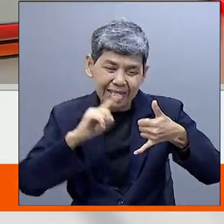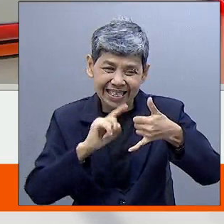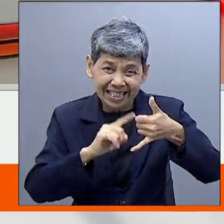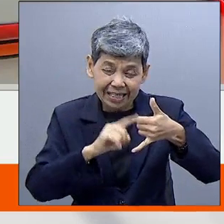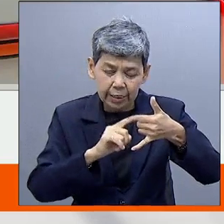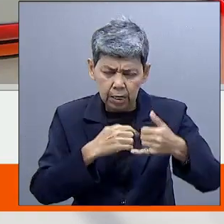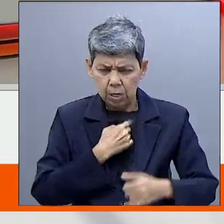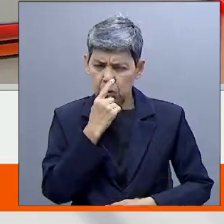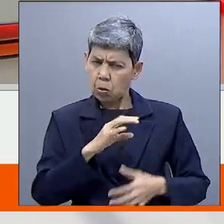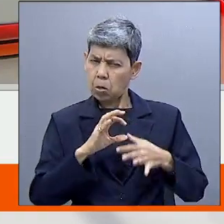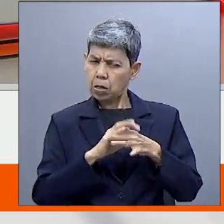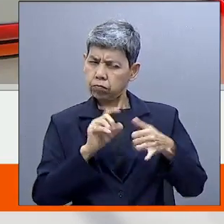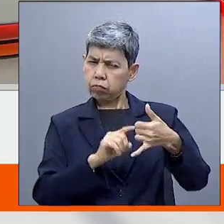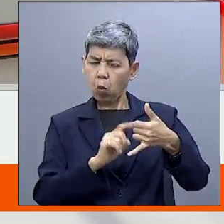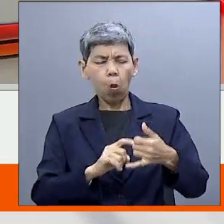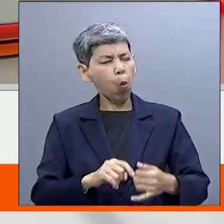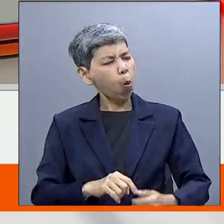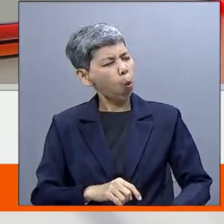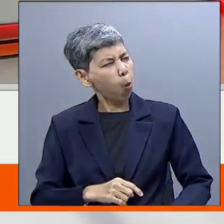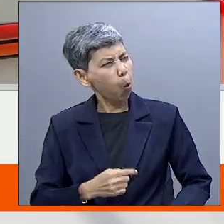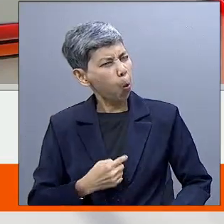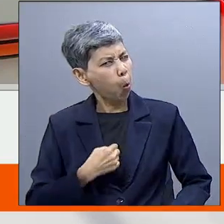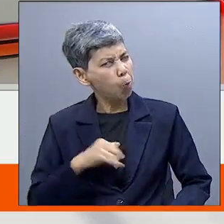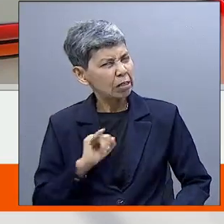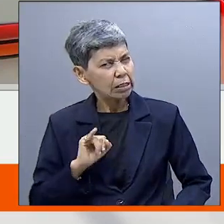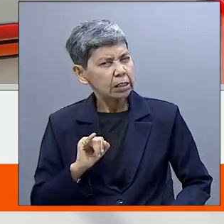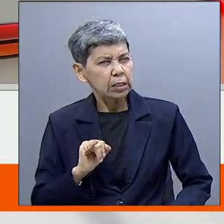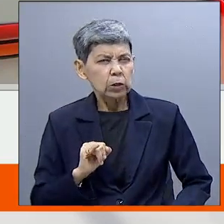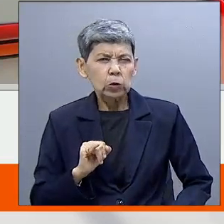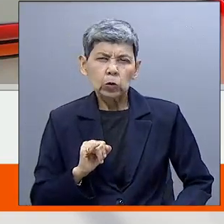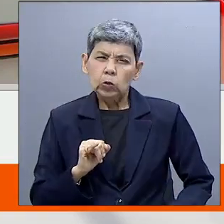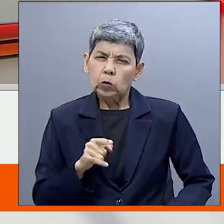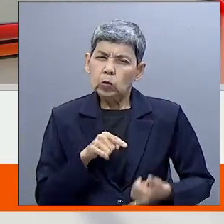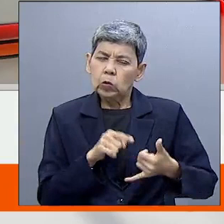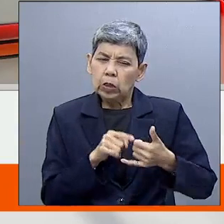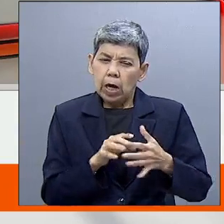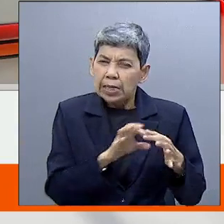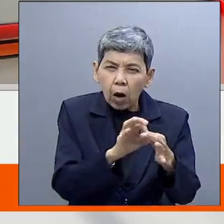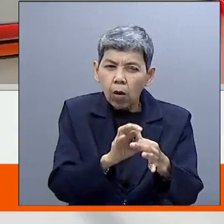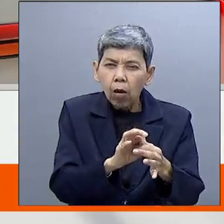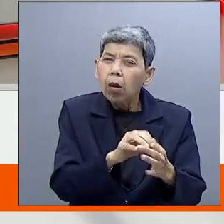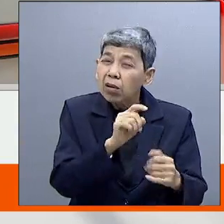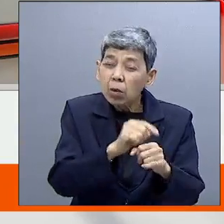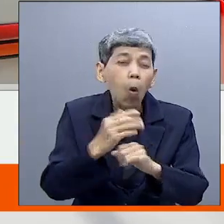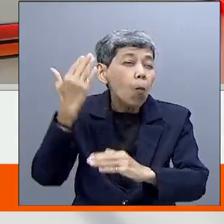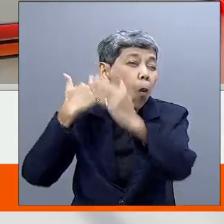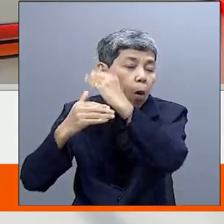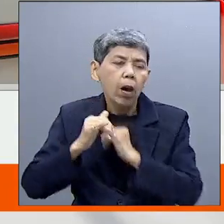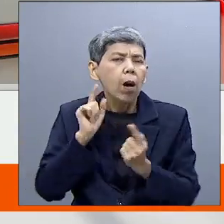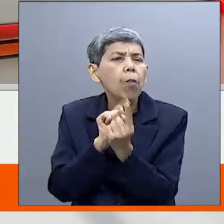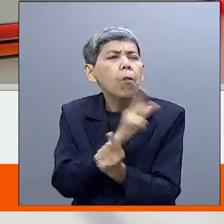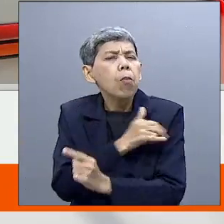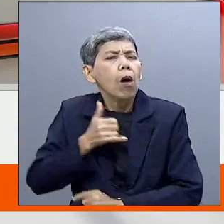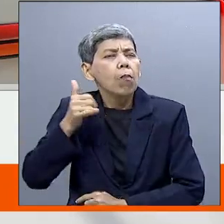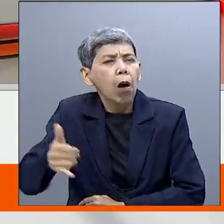จับจ้องว่ามันเป็นพฤติกรรมที่โหดเหี้ยมและดูจะไร้จิตสำนึกเนี่ยอาจจะถูกนำไปเชื่อมโยงกับประวัติการรักษาอาการท